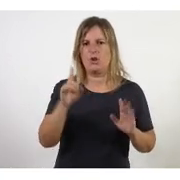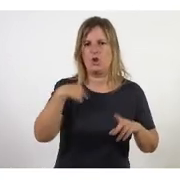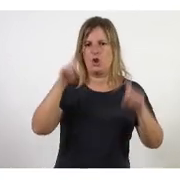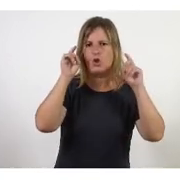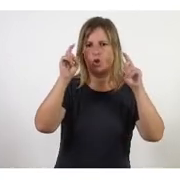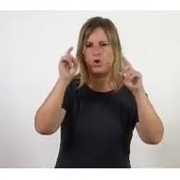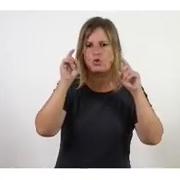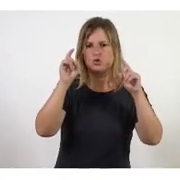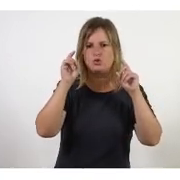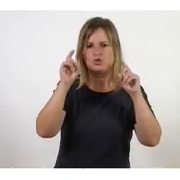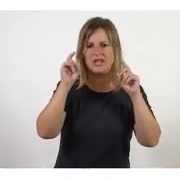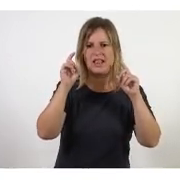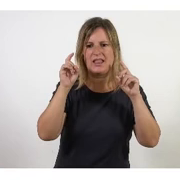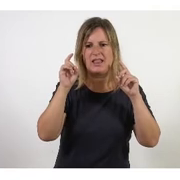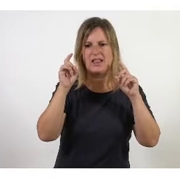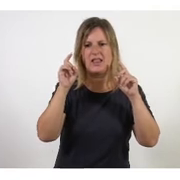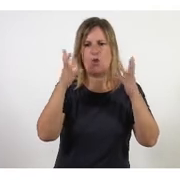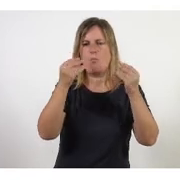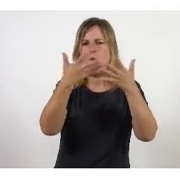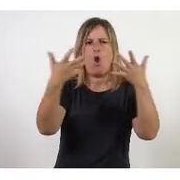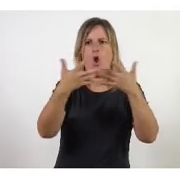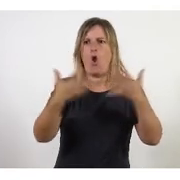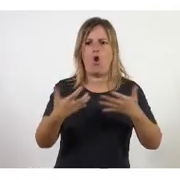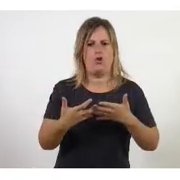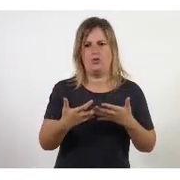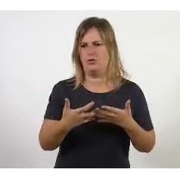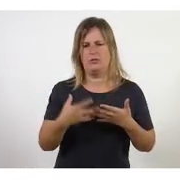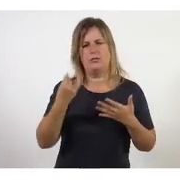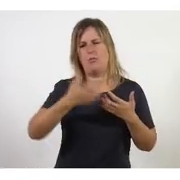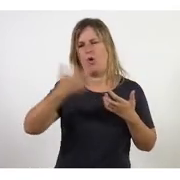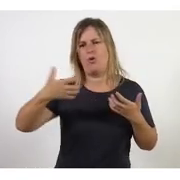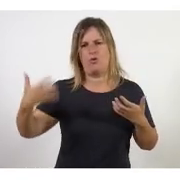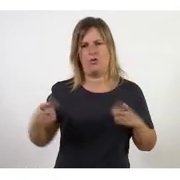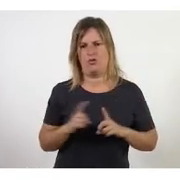aconsellable, òbviament, no posar molt de text, que no siguin molt llargs.